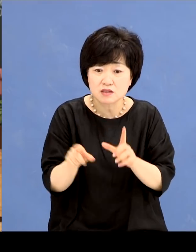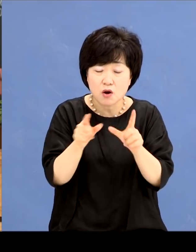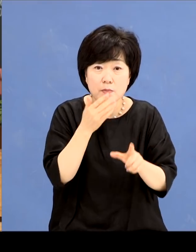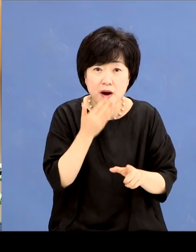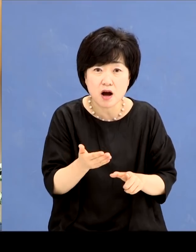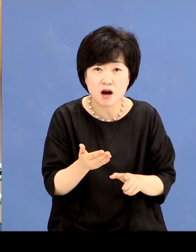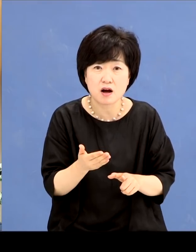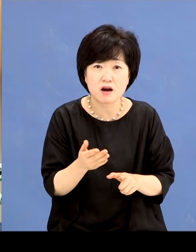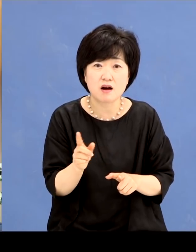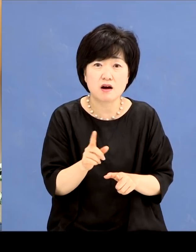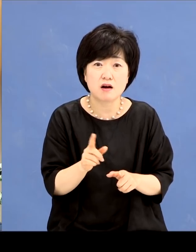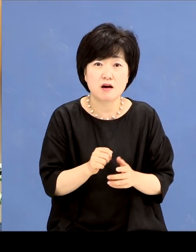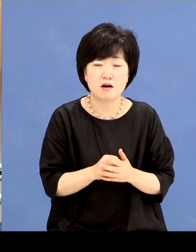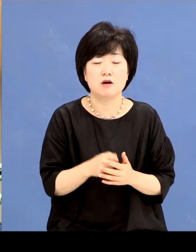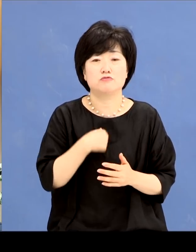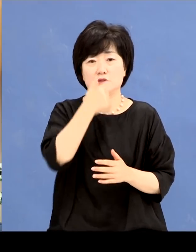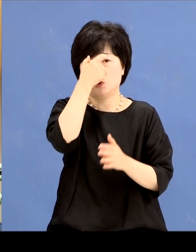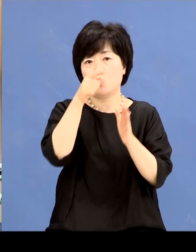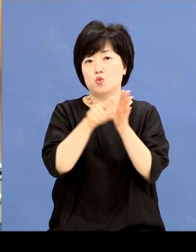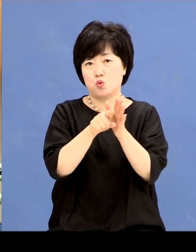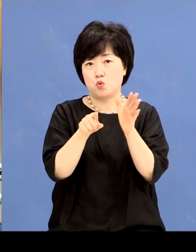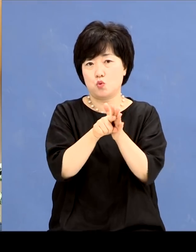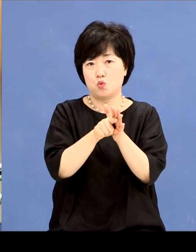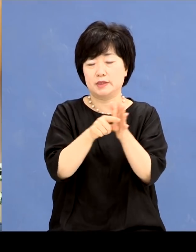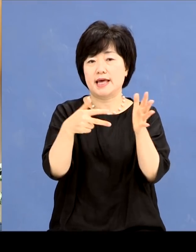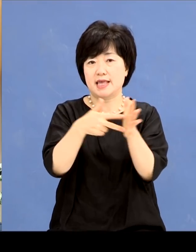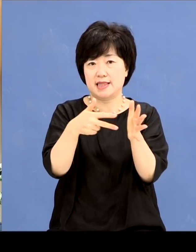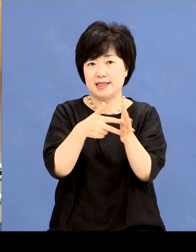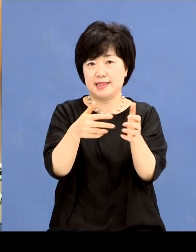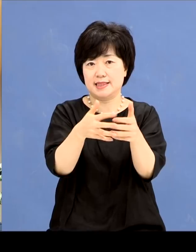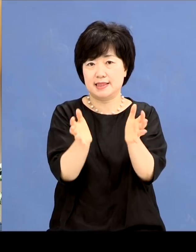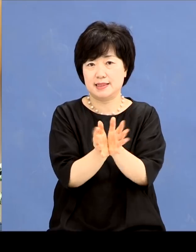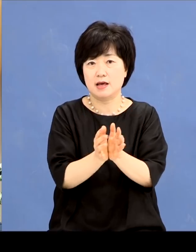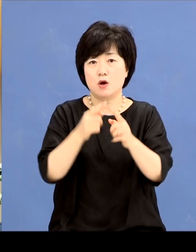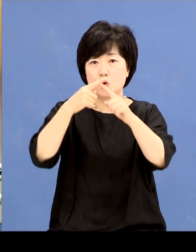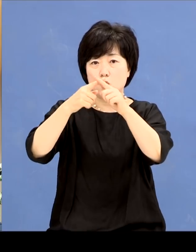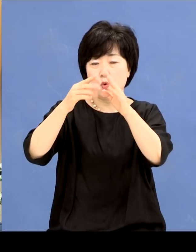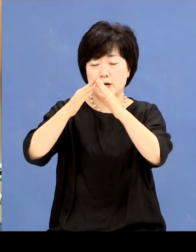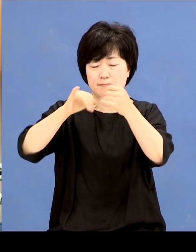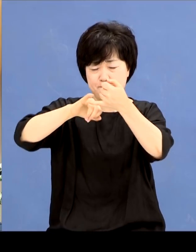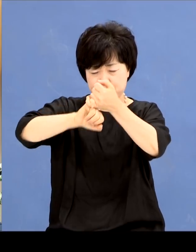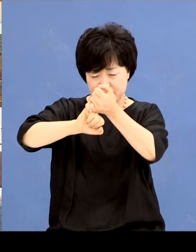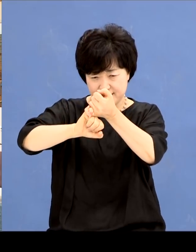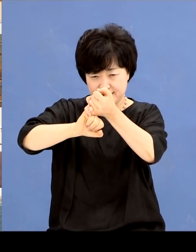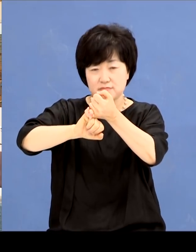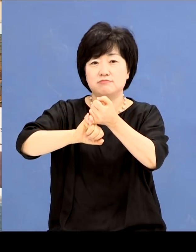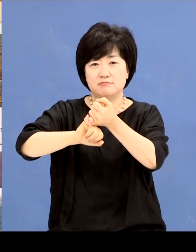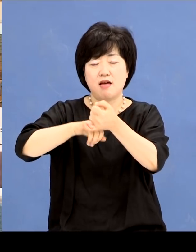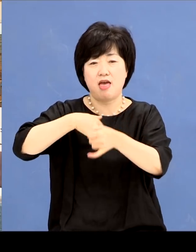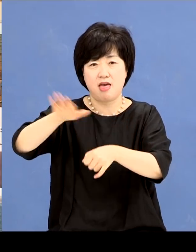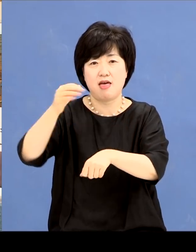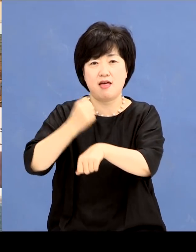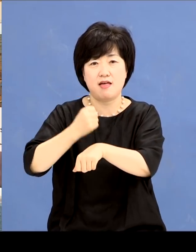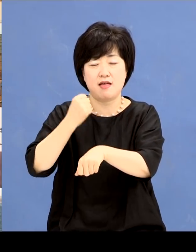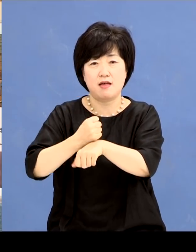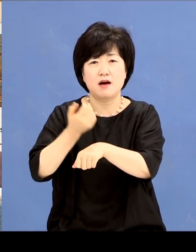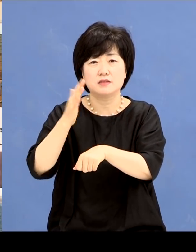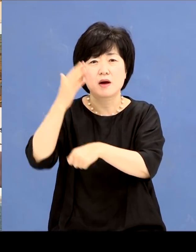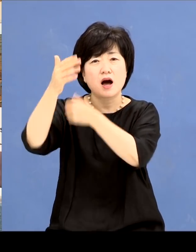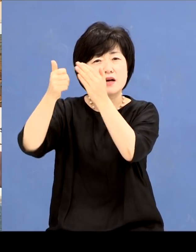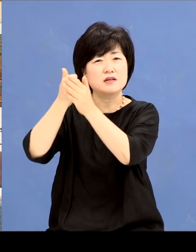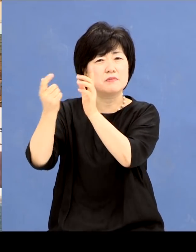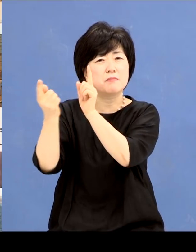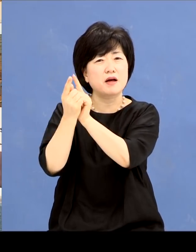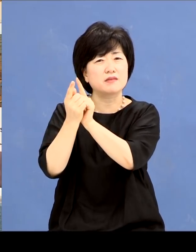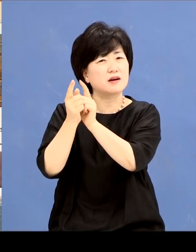할 수 있었어요? 저희는 이제 기독교 재단이라 네. 저희가 교회는 의무적으로 나갔었어요. 네, 그런데 하나님을 만날